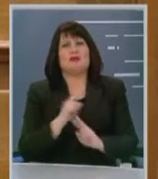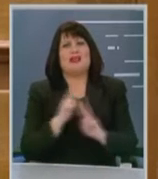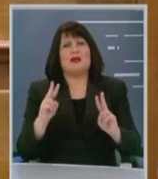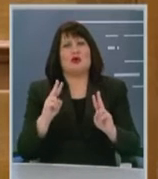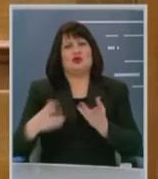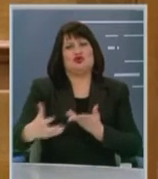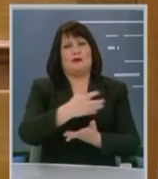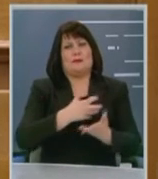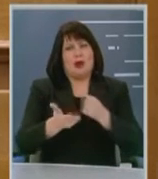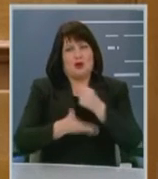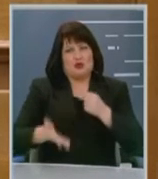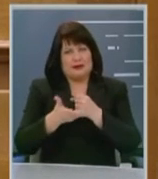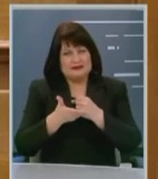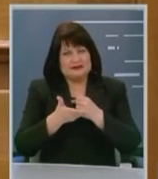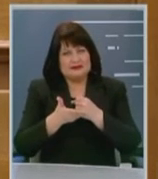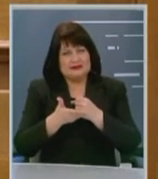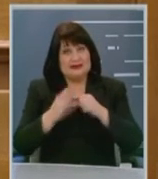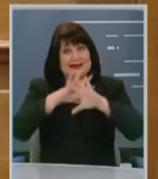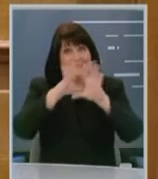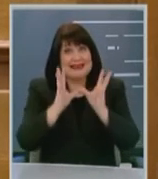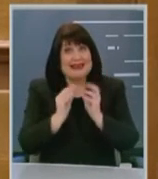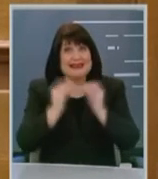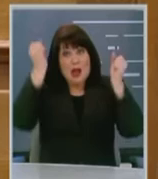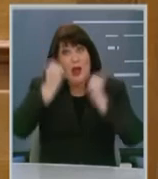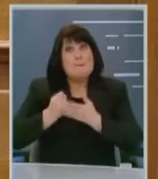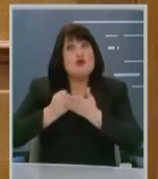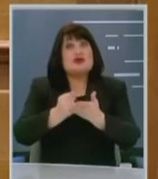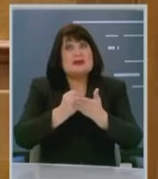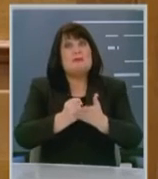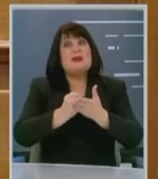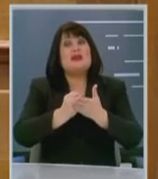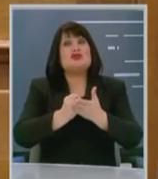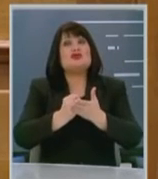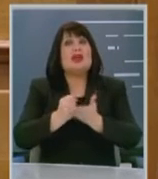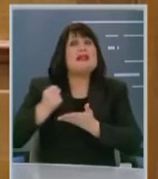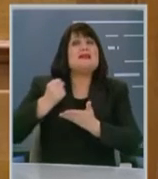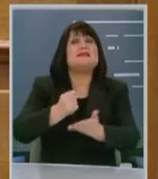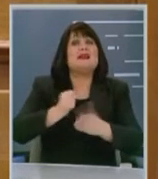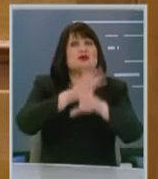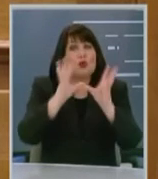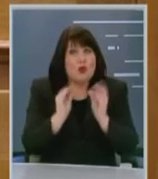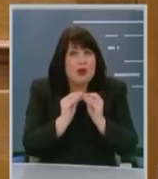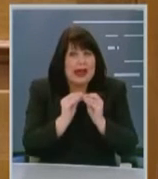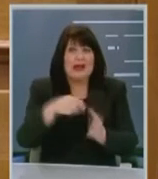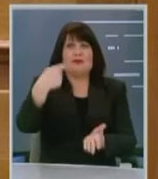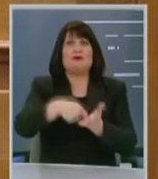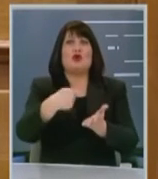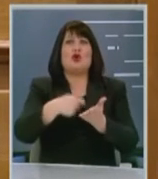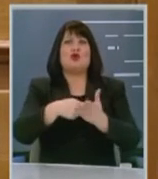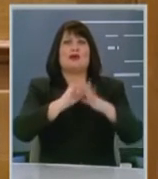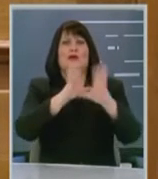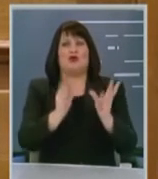αγροτών αλλά και το σύνολο των αποζημιώσεων και το σύνολο των ενισχύσεων.